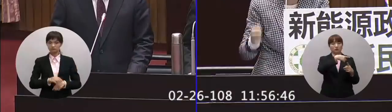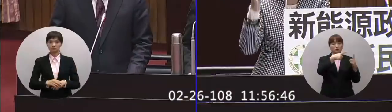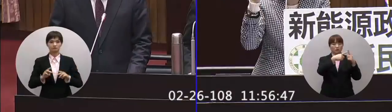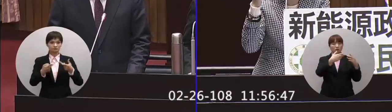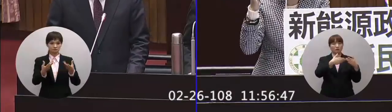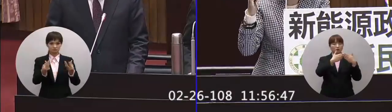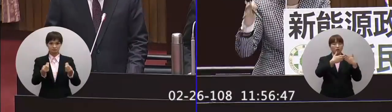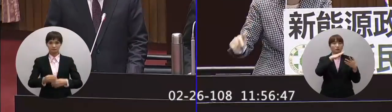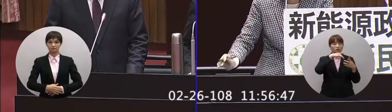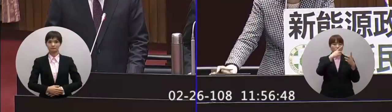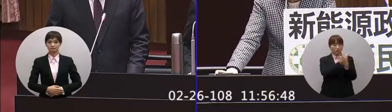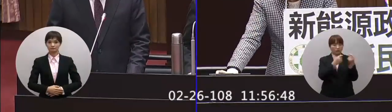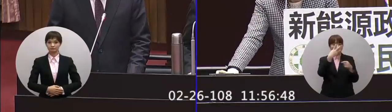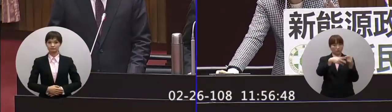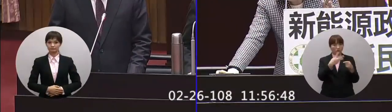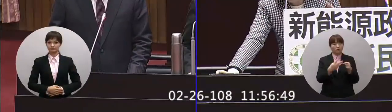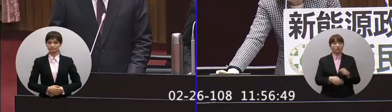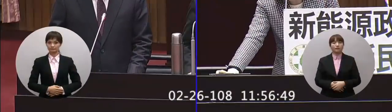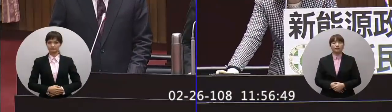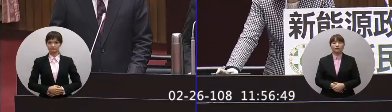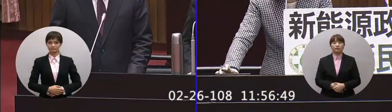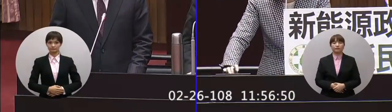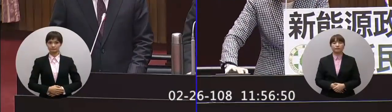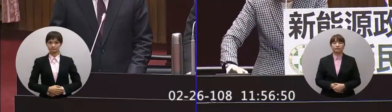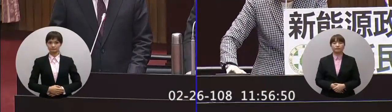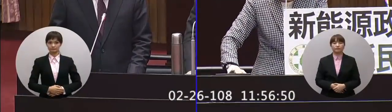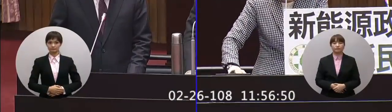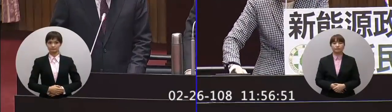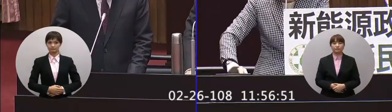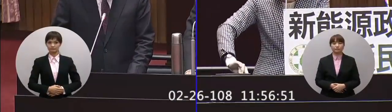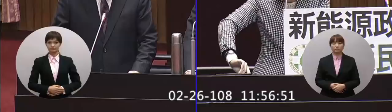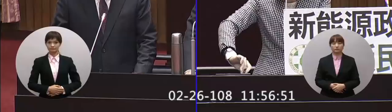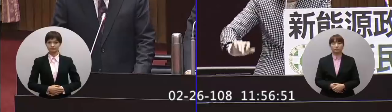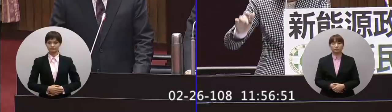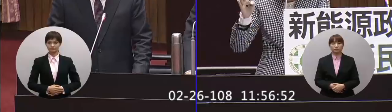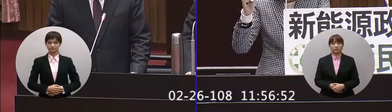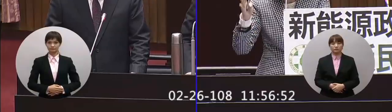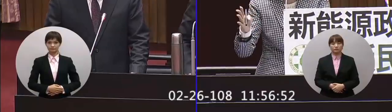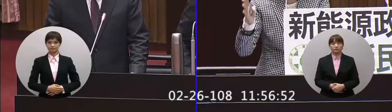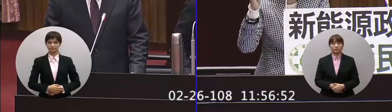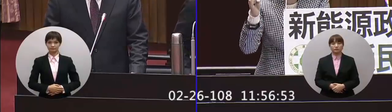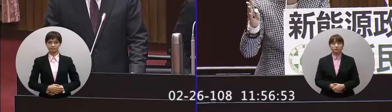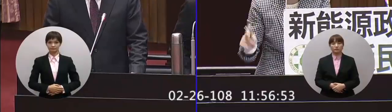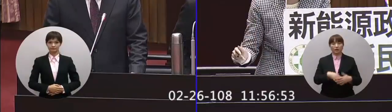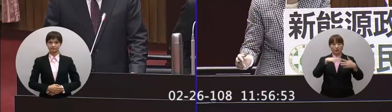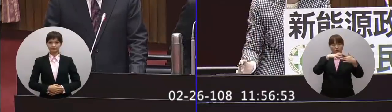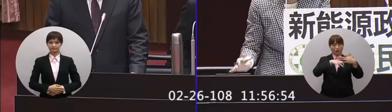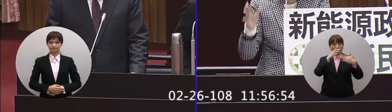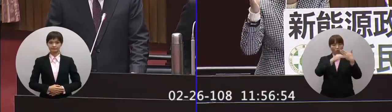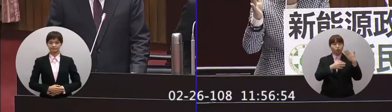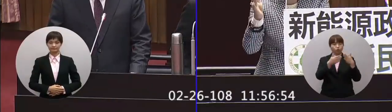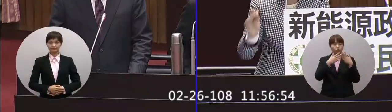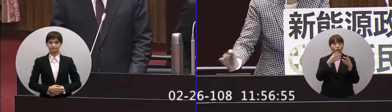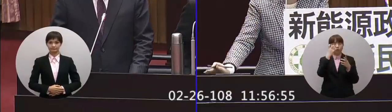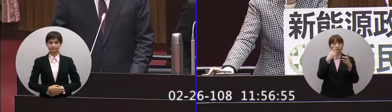例》，就是都是3年嘛。好，那接下来我要问的就是，那你的内容要管制，对不对？